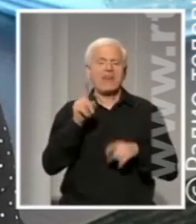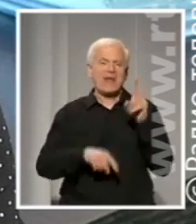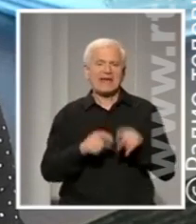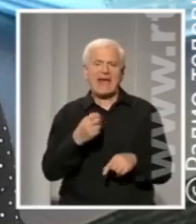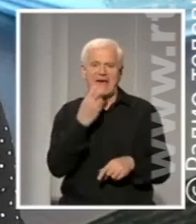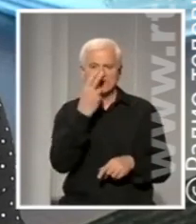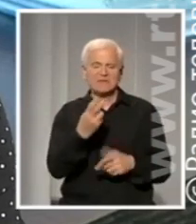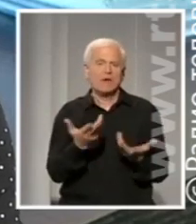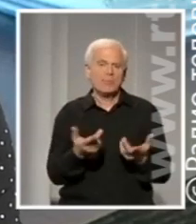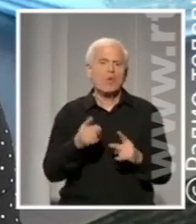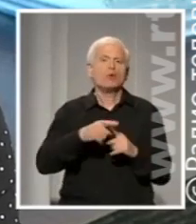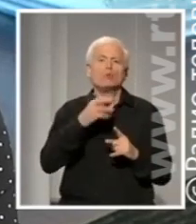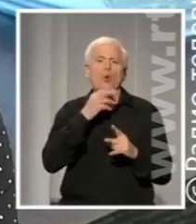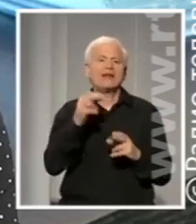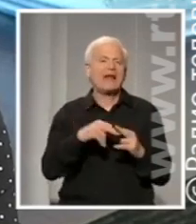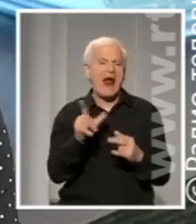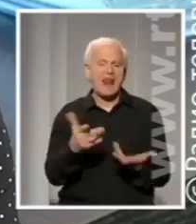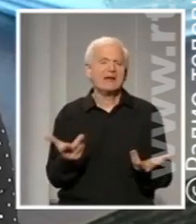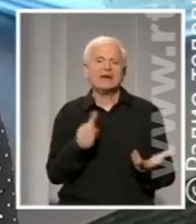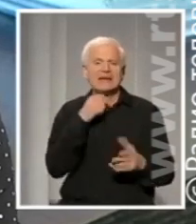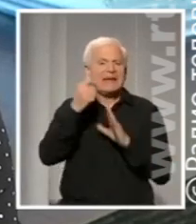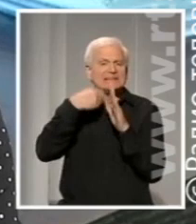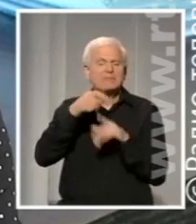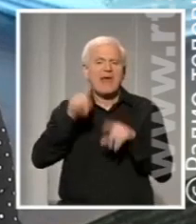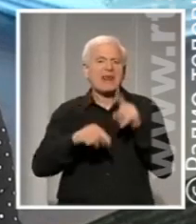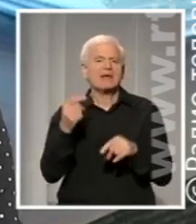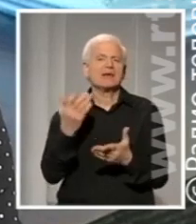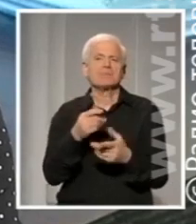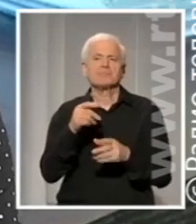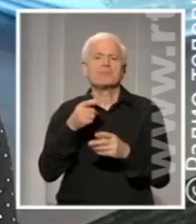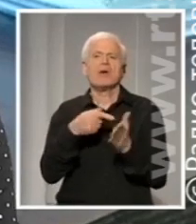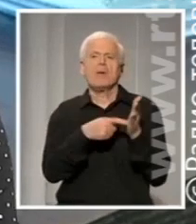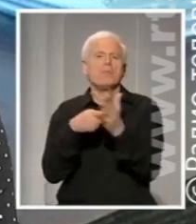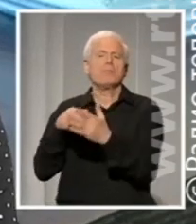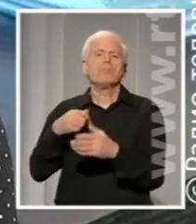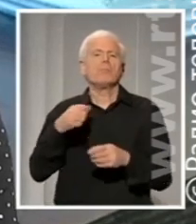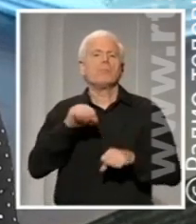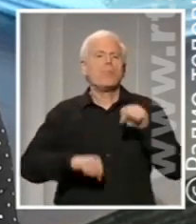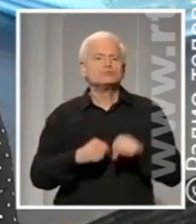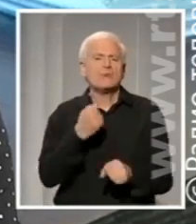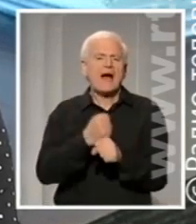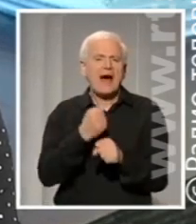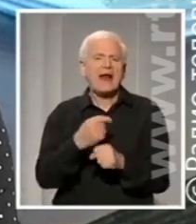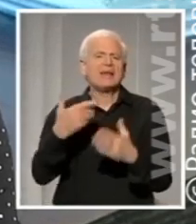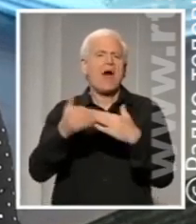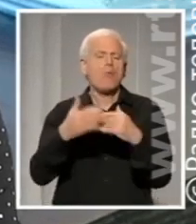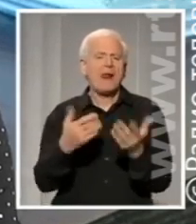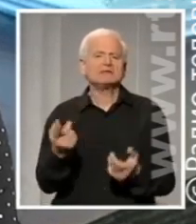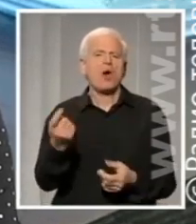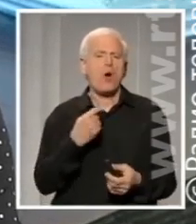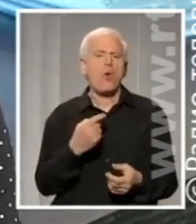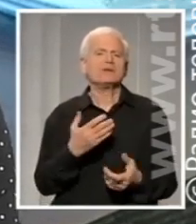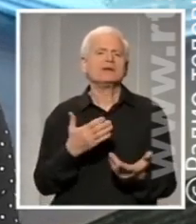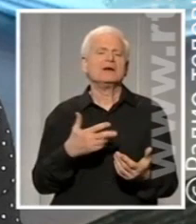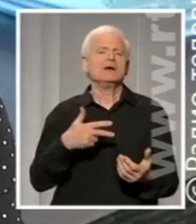video tutoriale, da kažem, ili snimke nekih procesa ili tako dalje, od socijalnih partnera